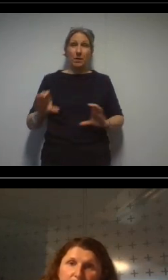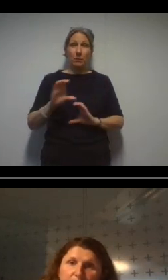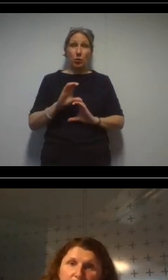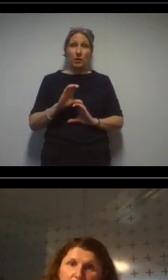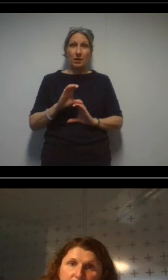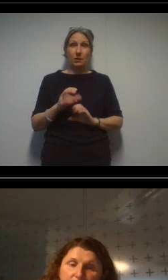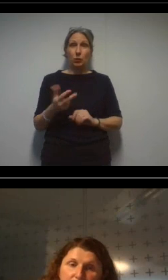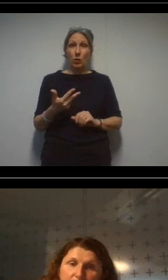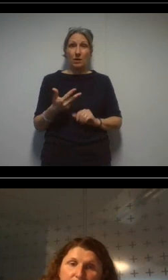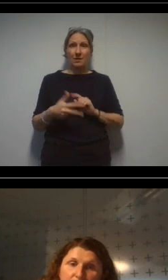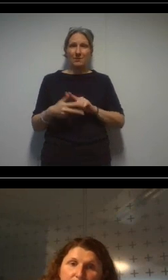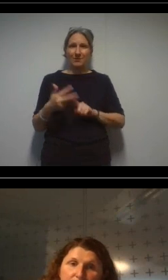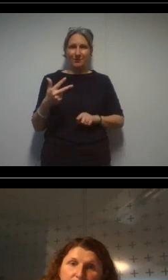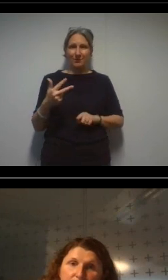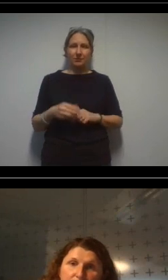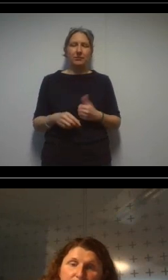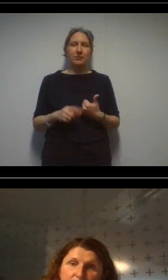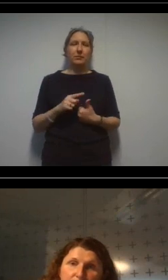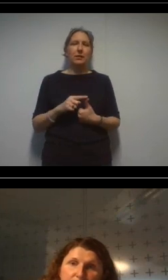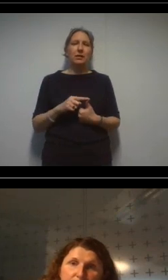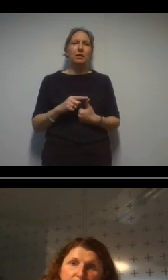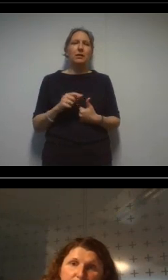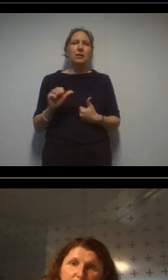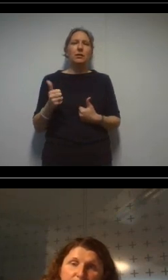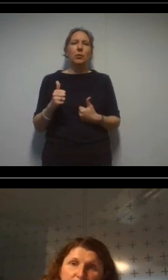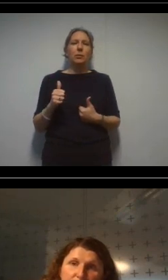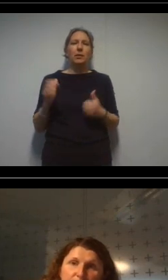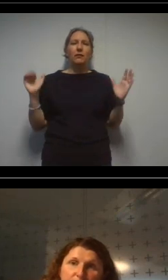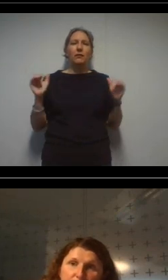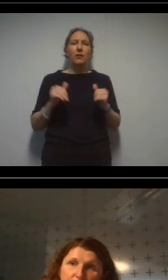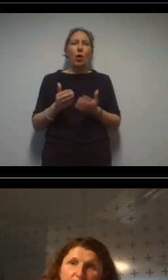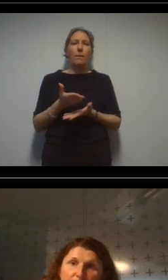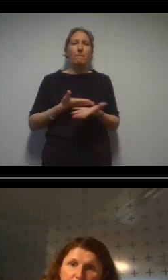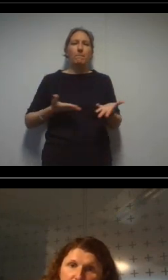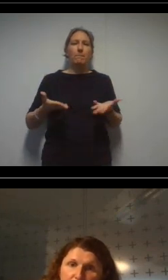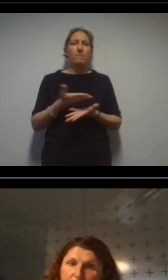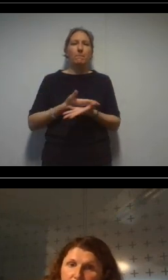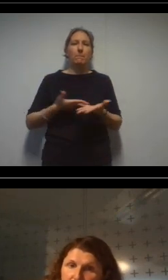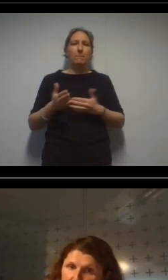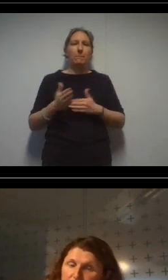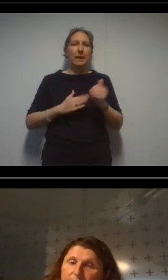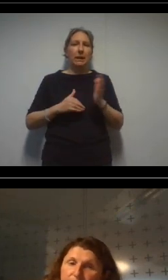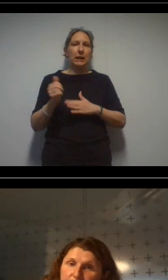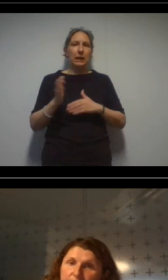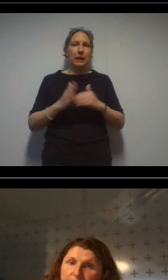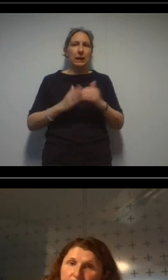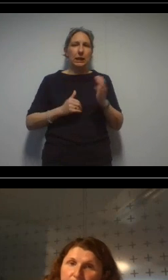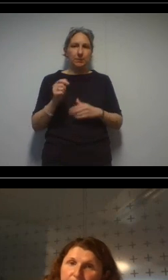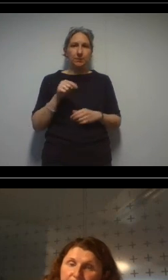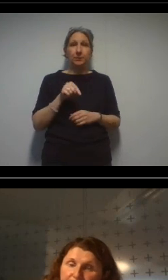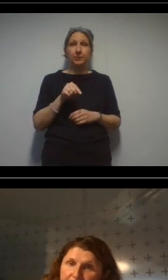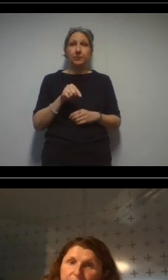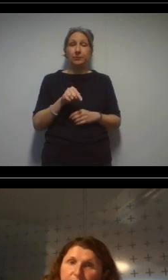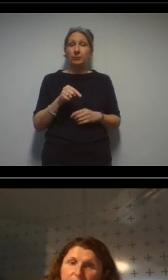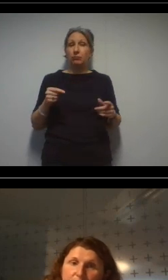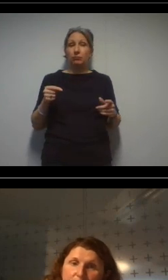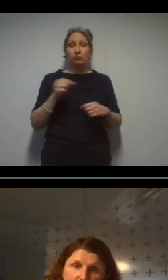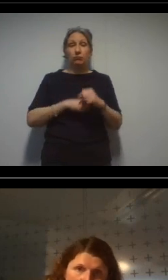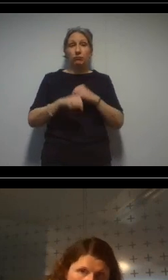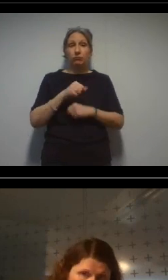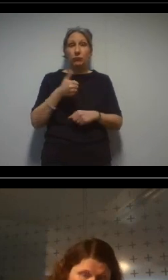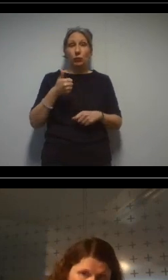les trois. D'abord, sur le forum découverte des métiers, ce sont donc des forums qu'on organise une